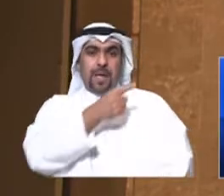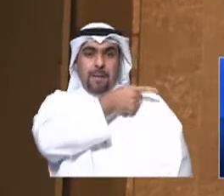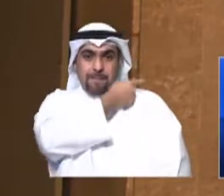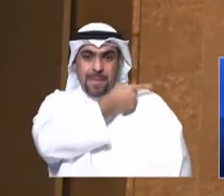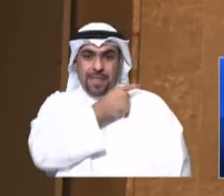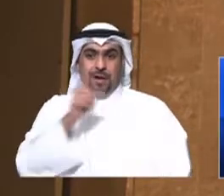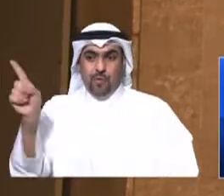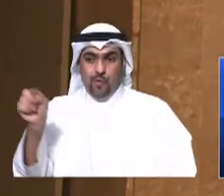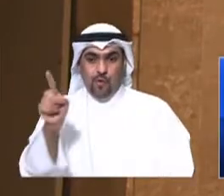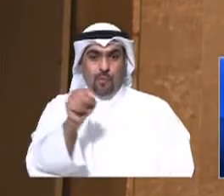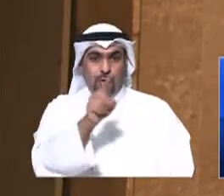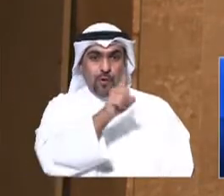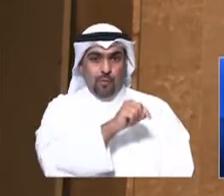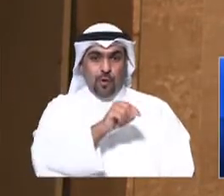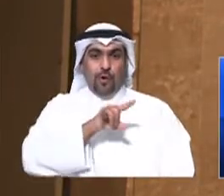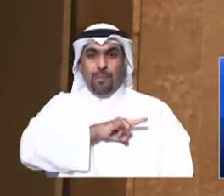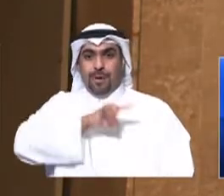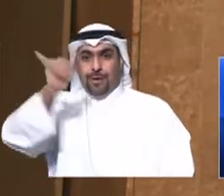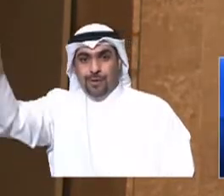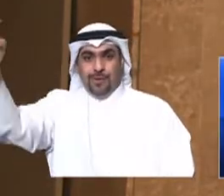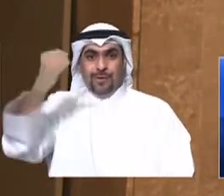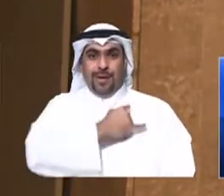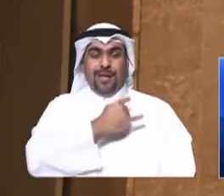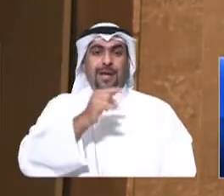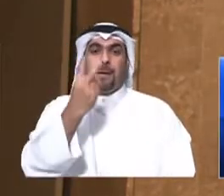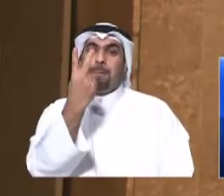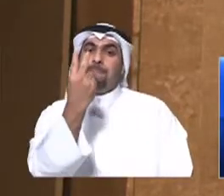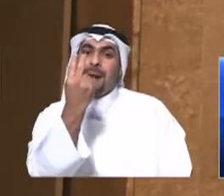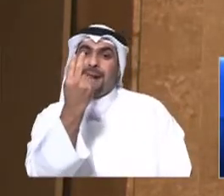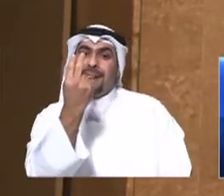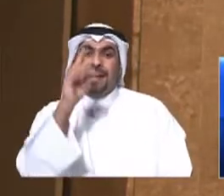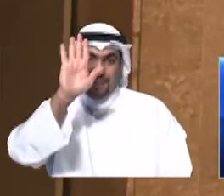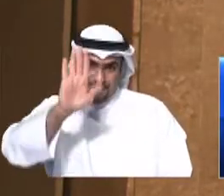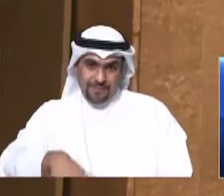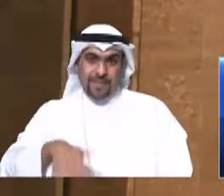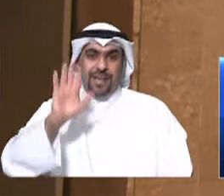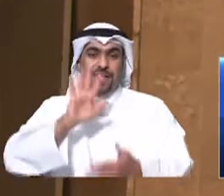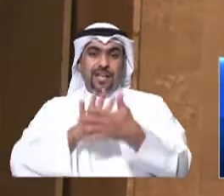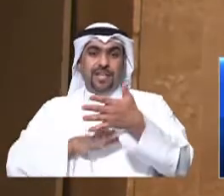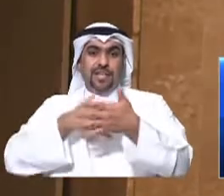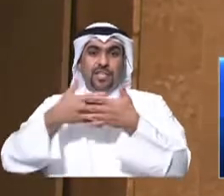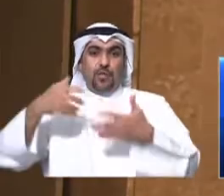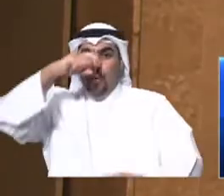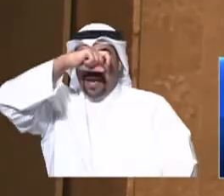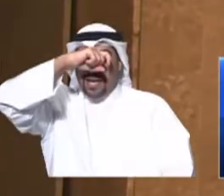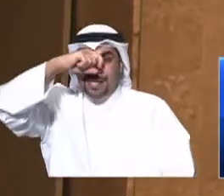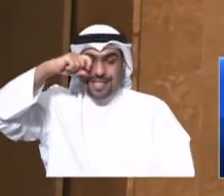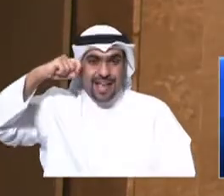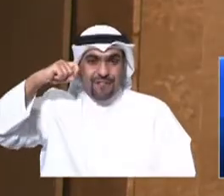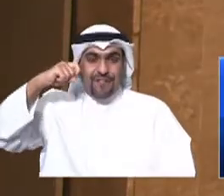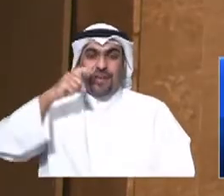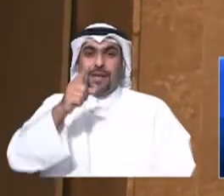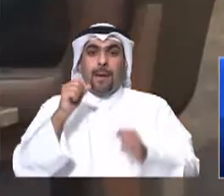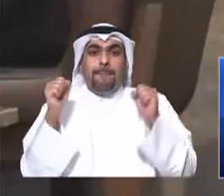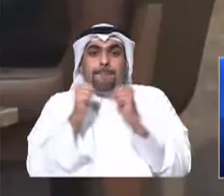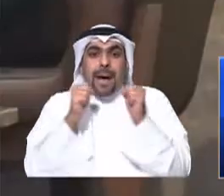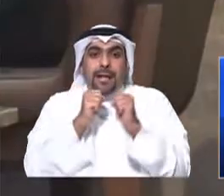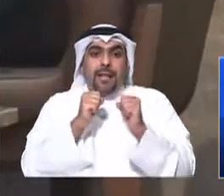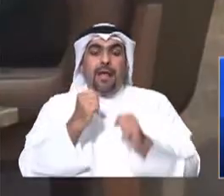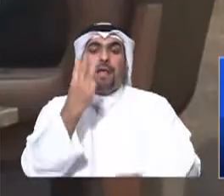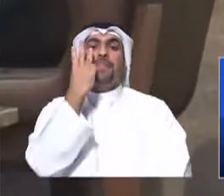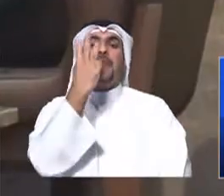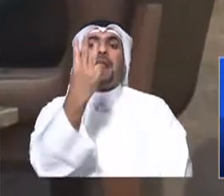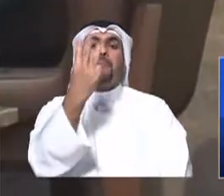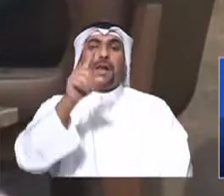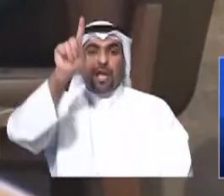يوميا، ويعني رحلات تكون في الجدول الشتوي لثلاث رحلات، ونتوقع تكون الى رحلات يوميه.